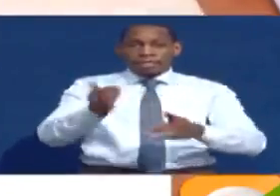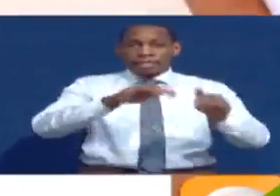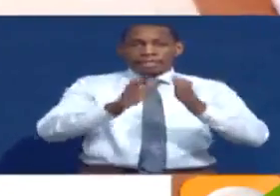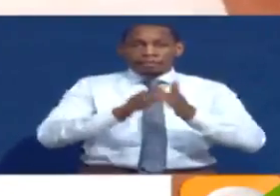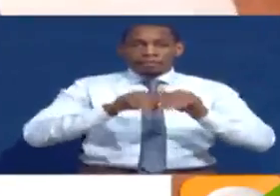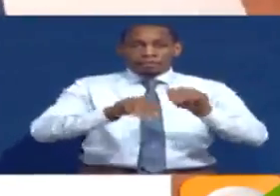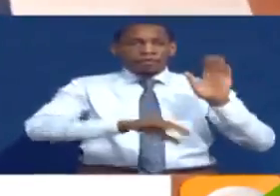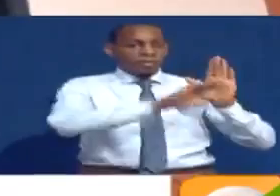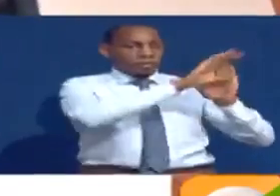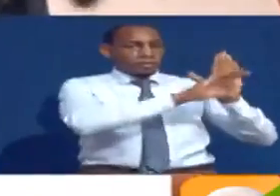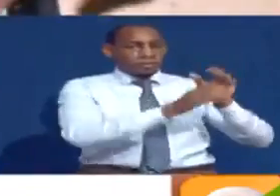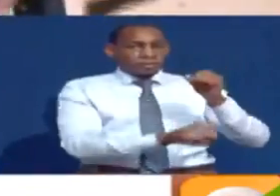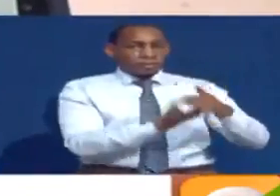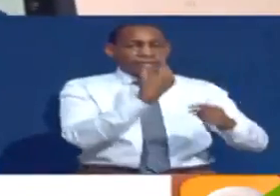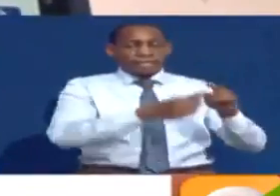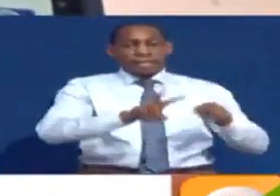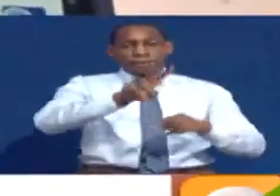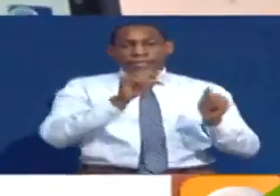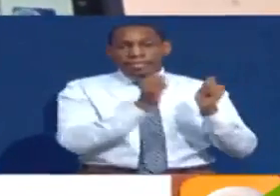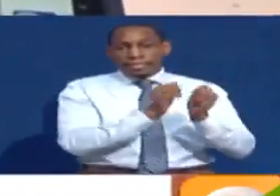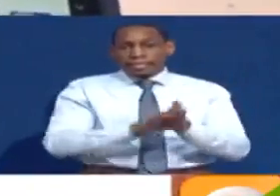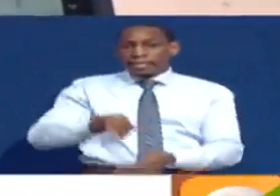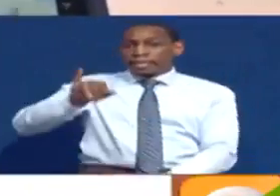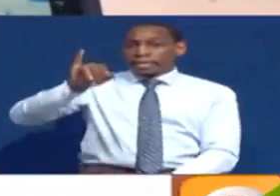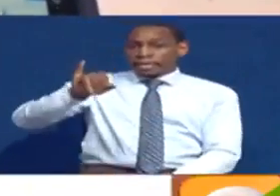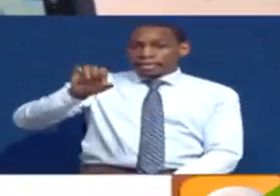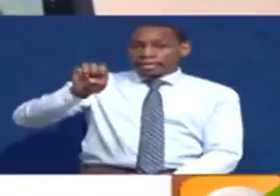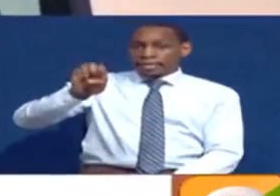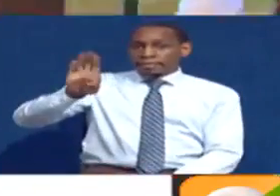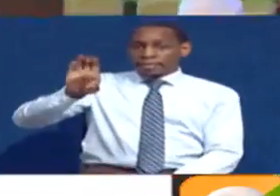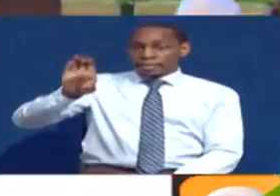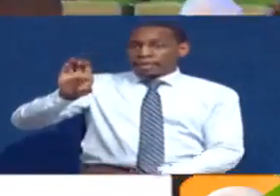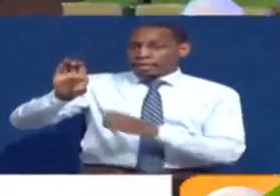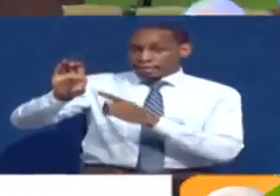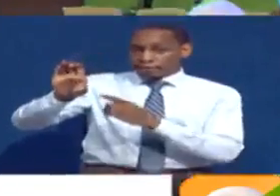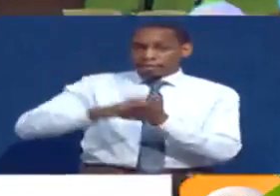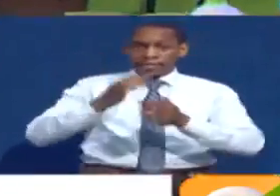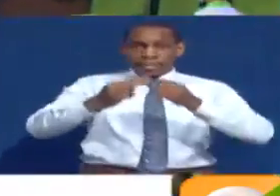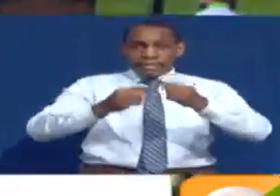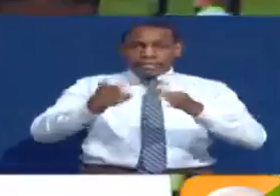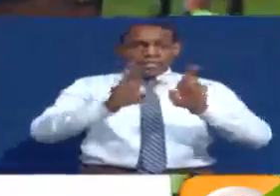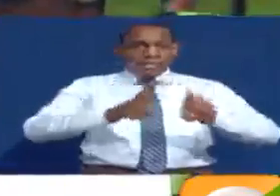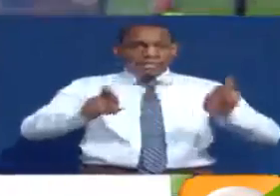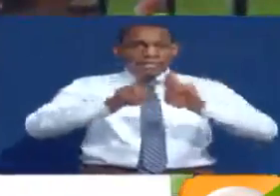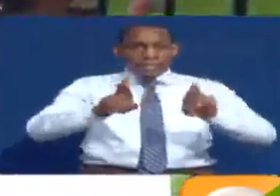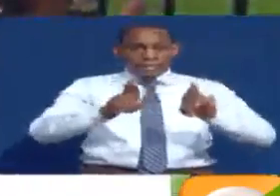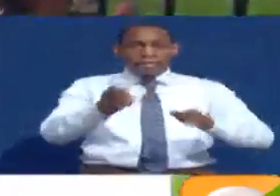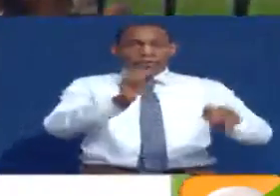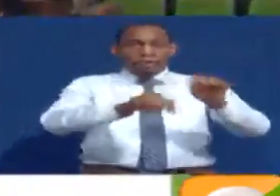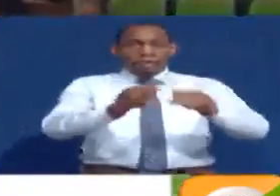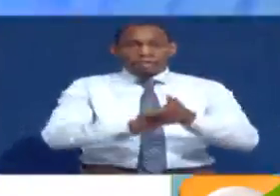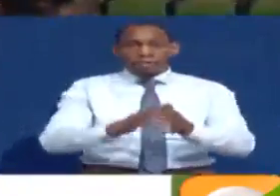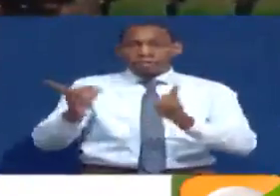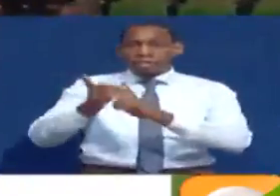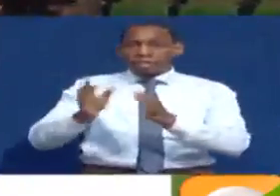chini ya katiba iliyoidhinishwa mwaka 2010. Tume ya uchaguzi nchini IEBC inaendelea kujiandaa kwa michuano hiyo